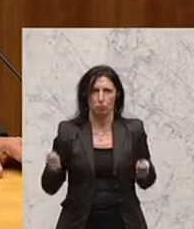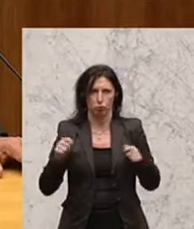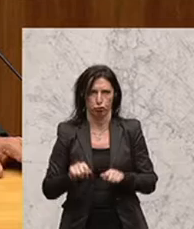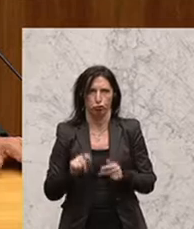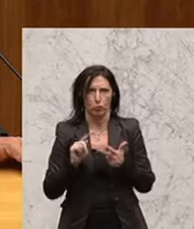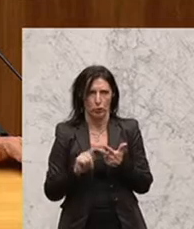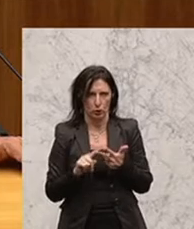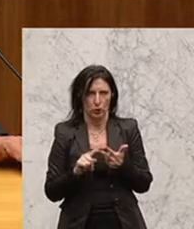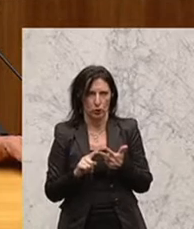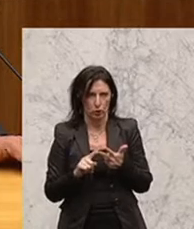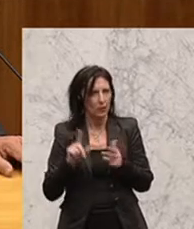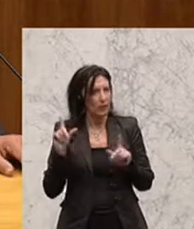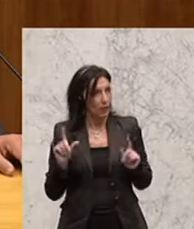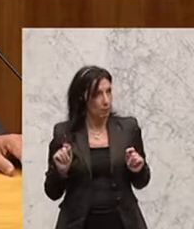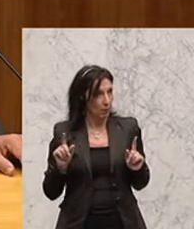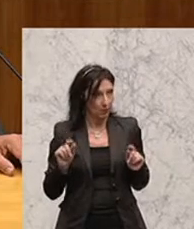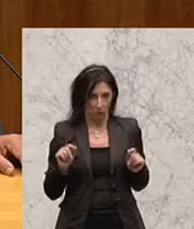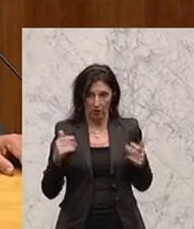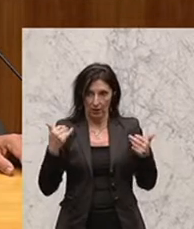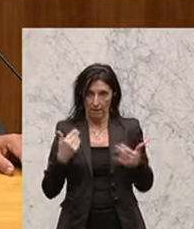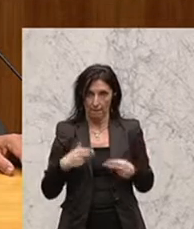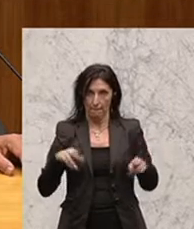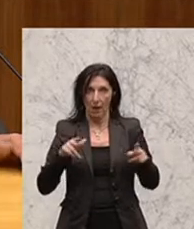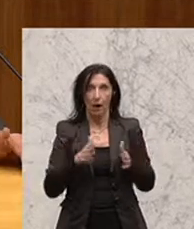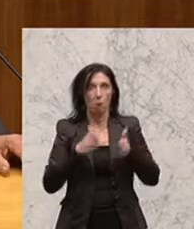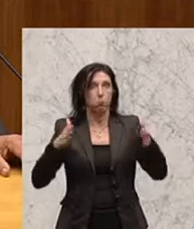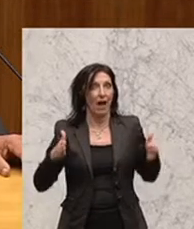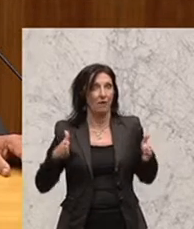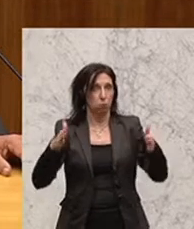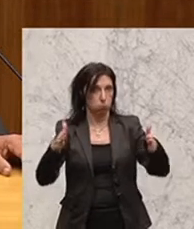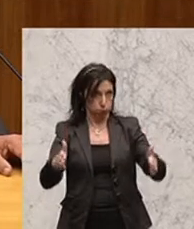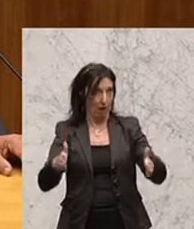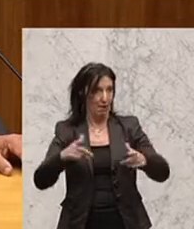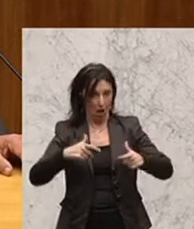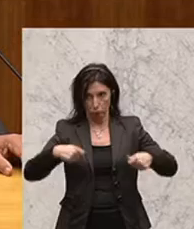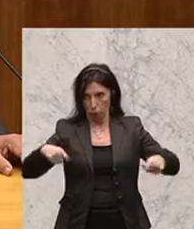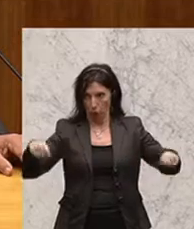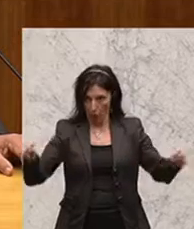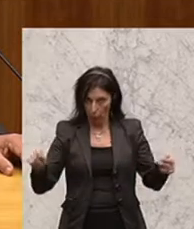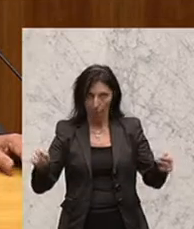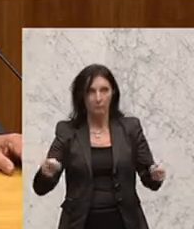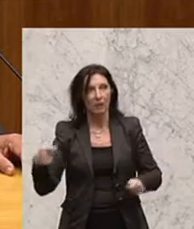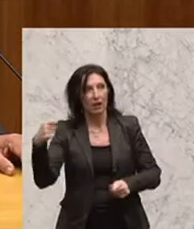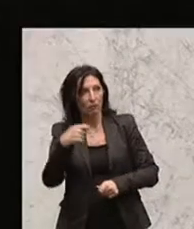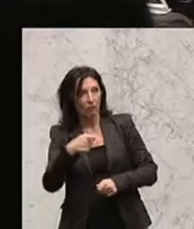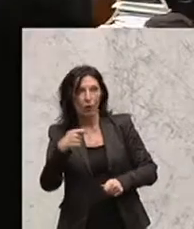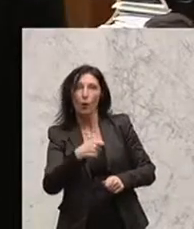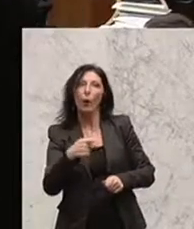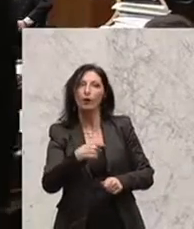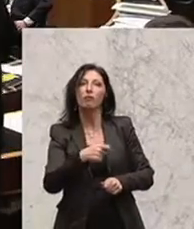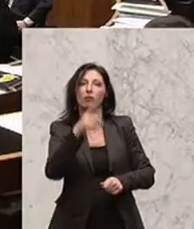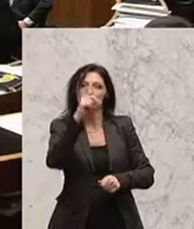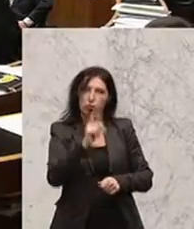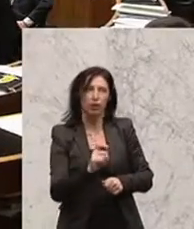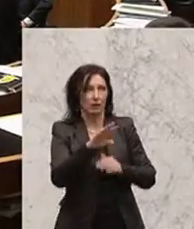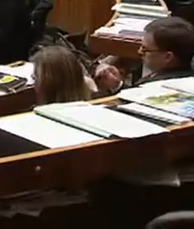Hier zählen der beschleunigte Ausbau des Breitbandes, Verbesserung bei Förderungen für Start-ups, KMUs,